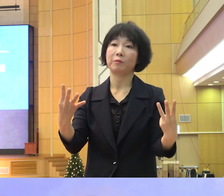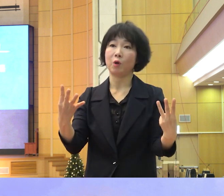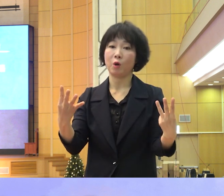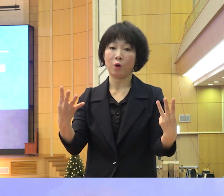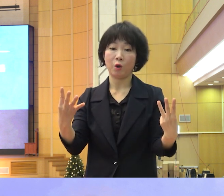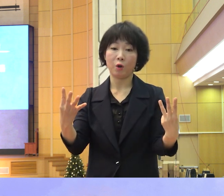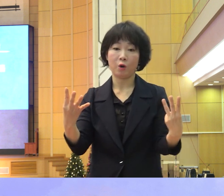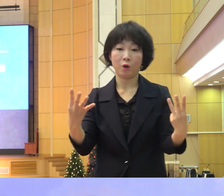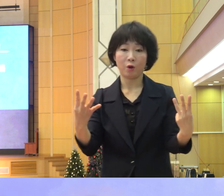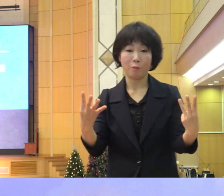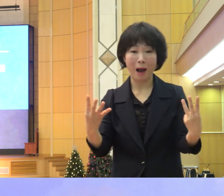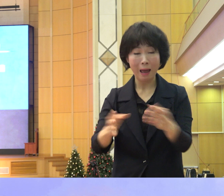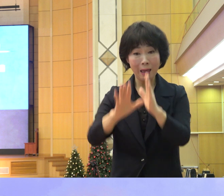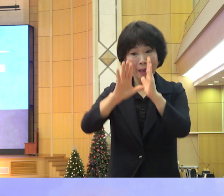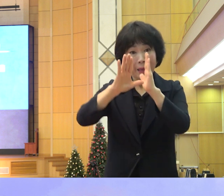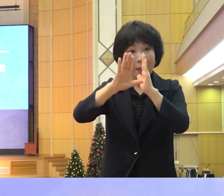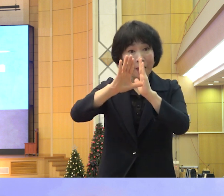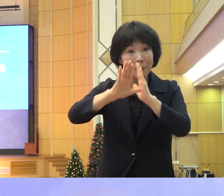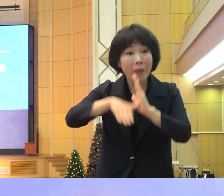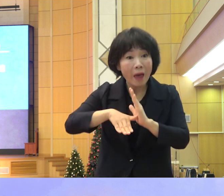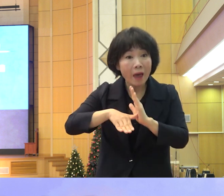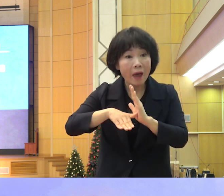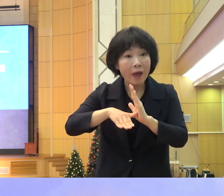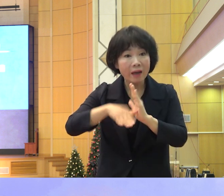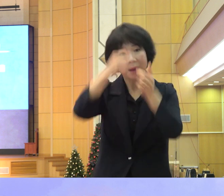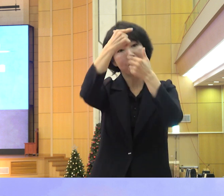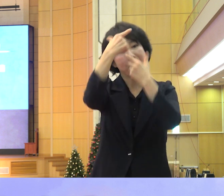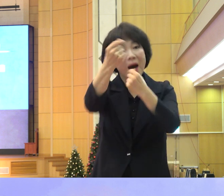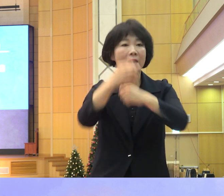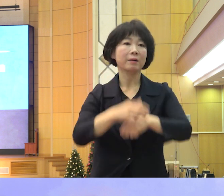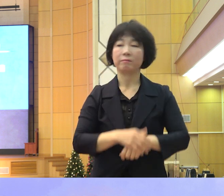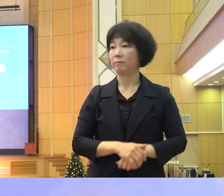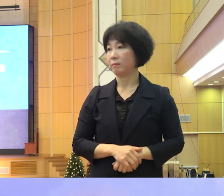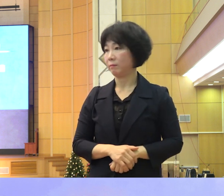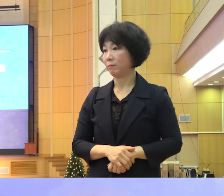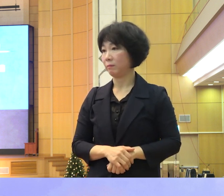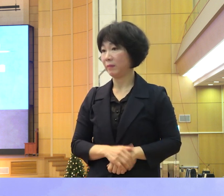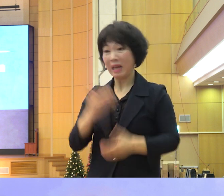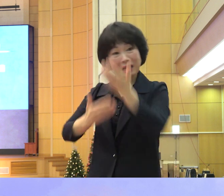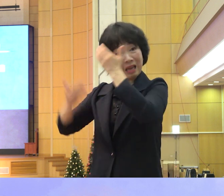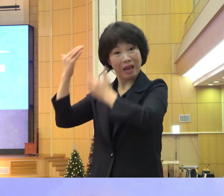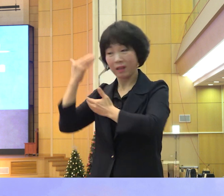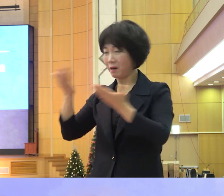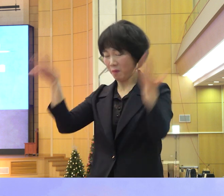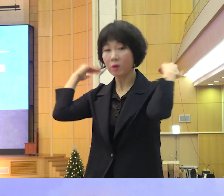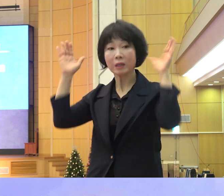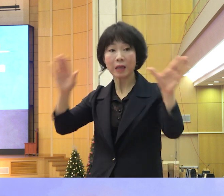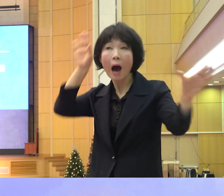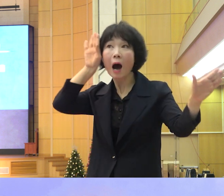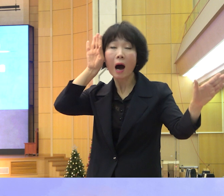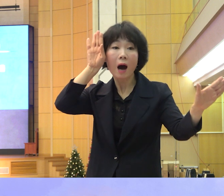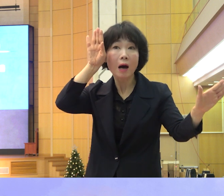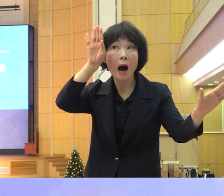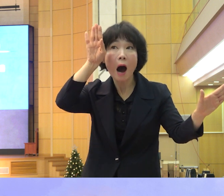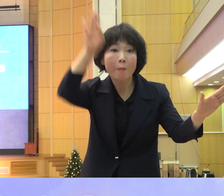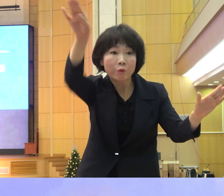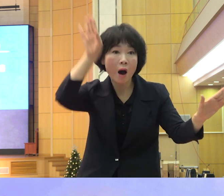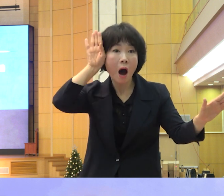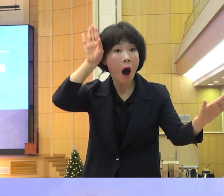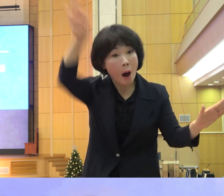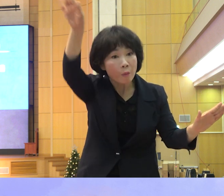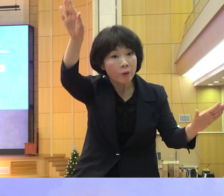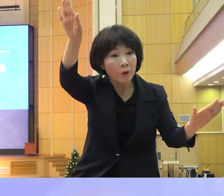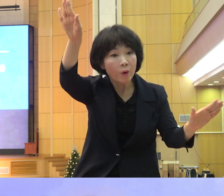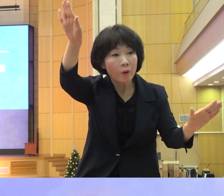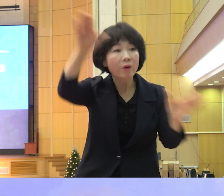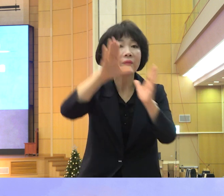345페이지. 때가 이르리니, 이제 이 과거도 있지만 미래라고 하는 게 있어요. 미래라고